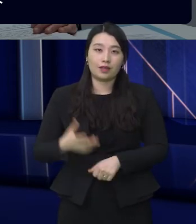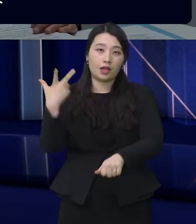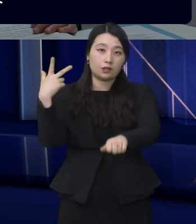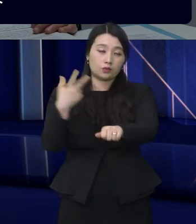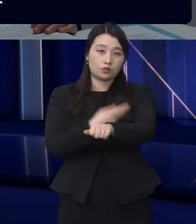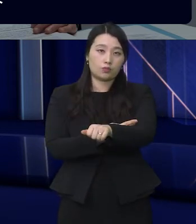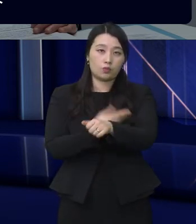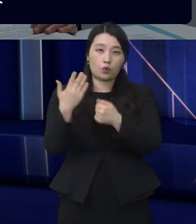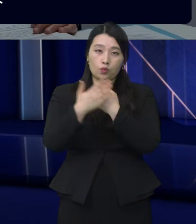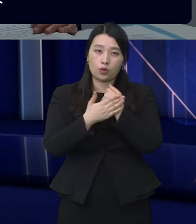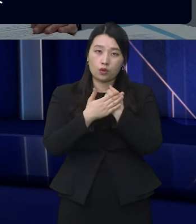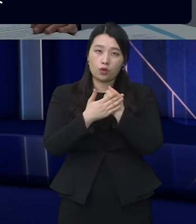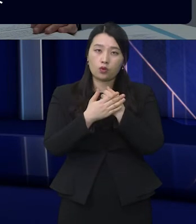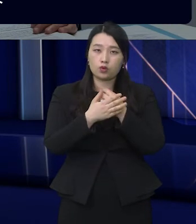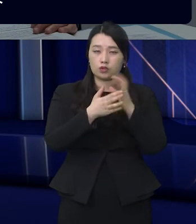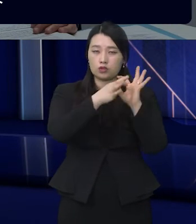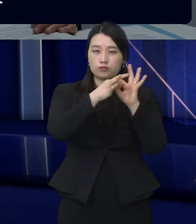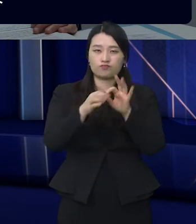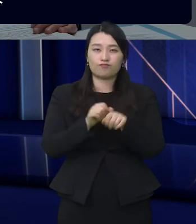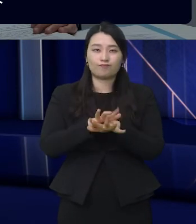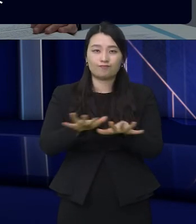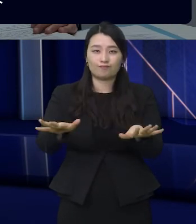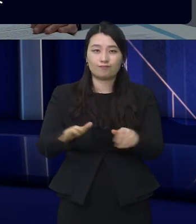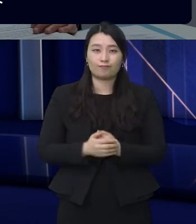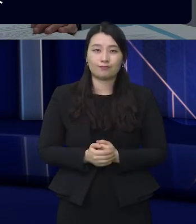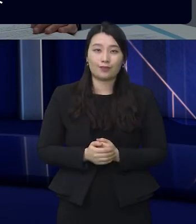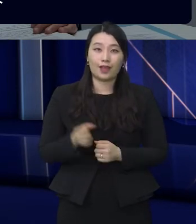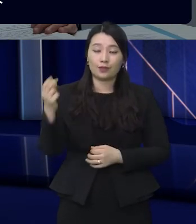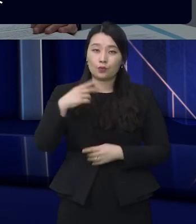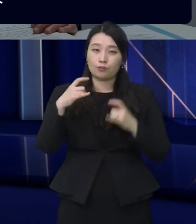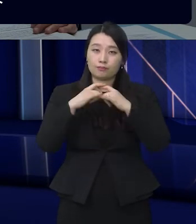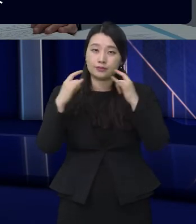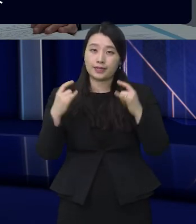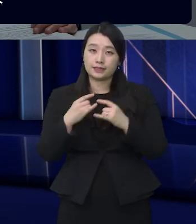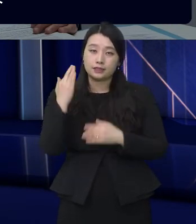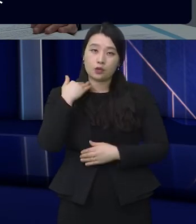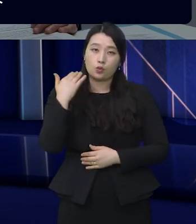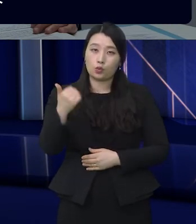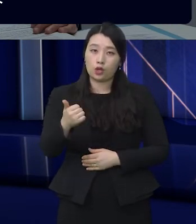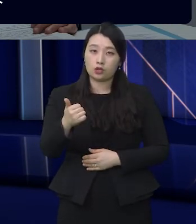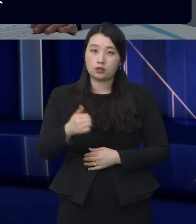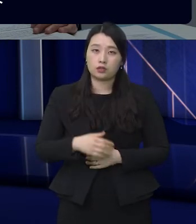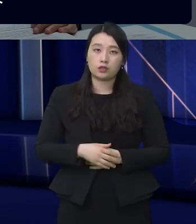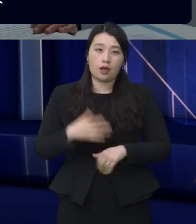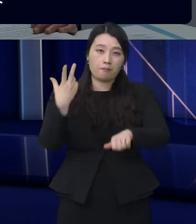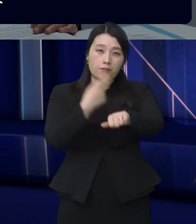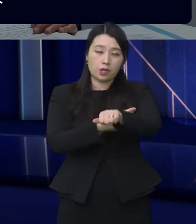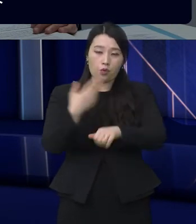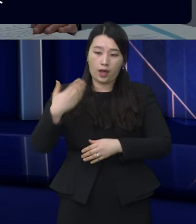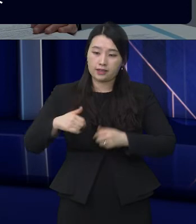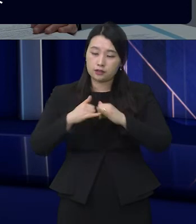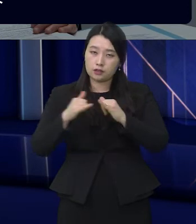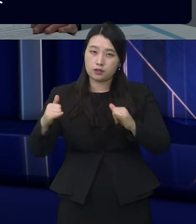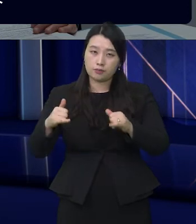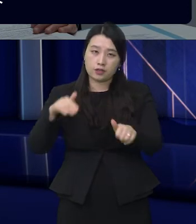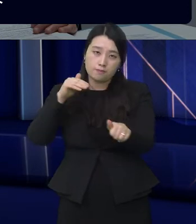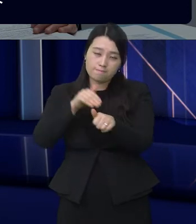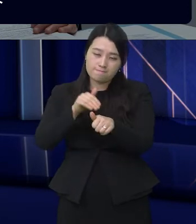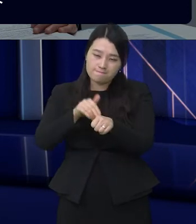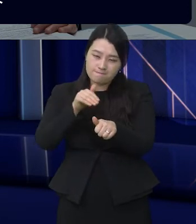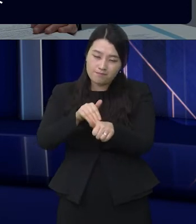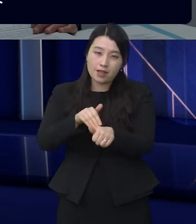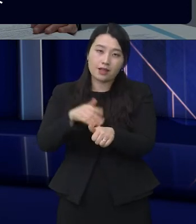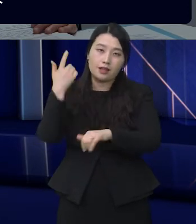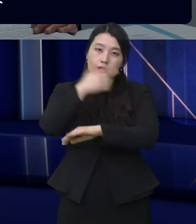전역으로 확대하고 있고 아마 쿰 프랑스 대통령은 백신을 맞지 않는 사람들을 끝까지 귀찮게 할